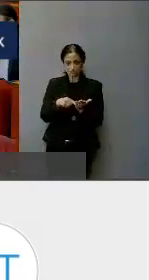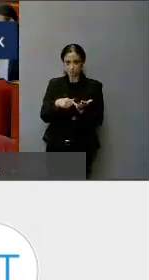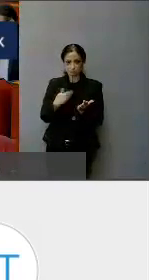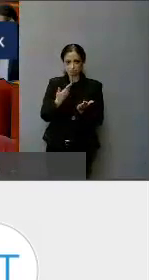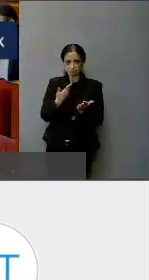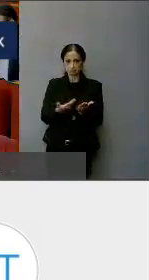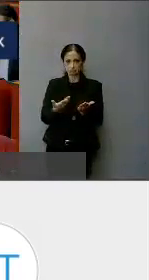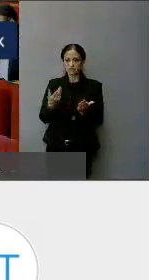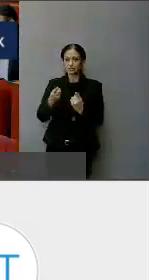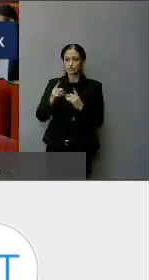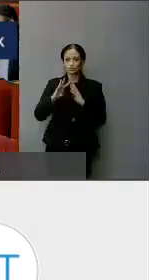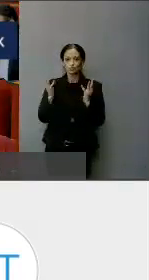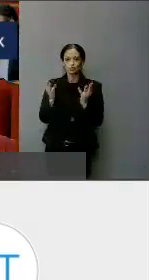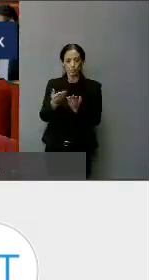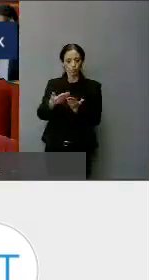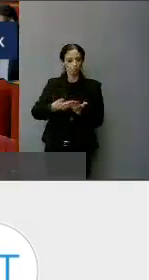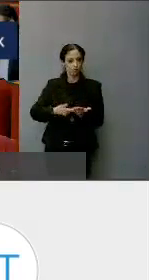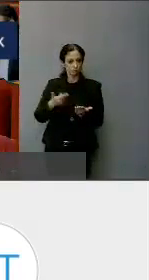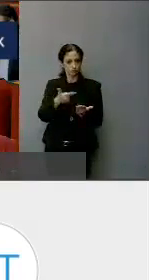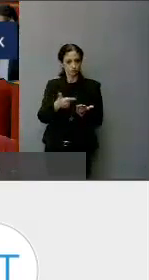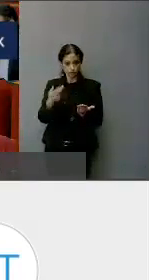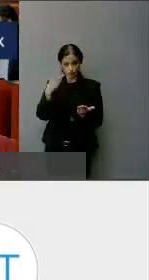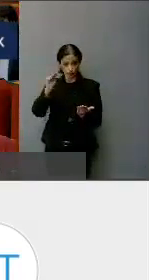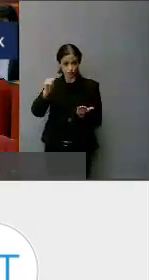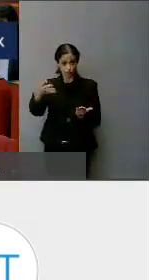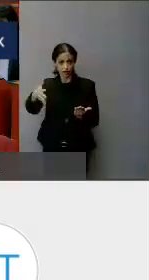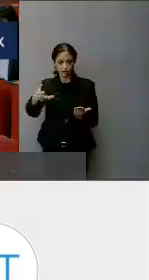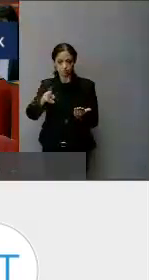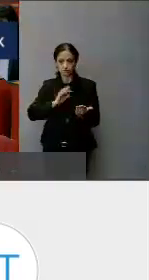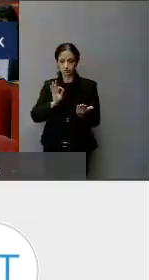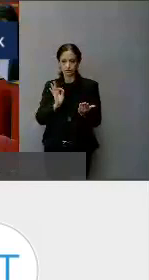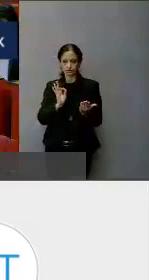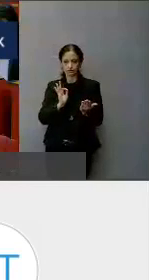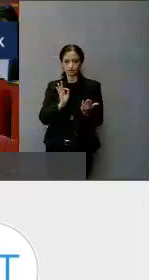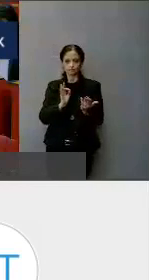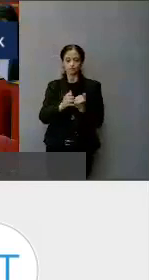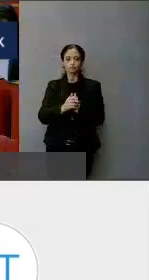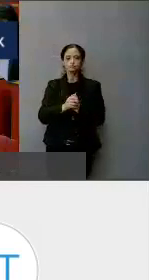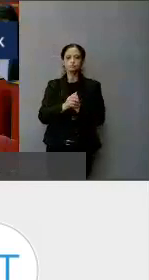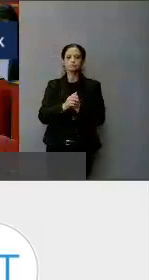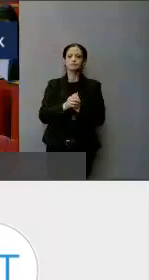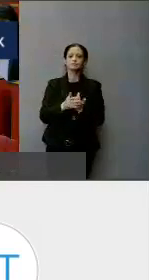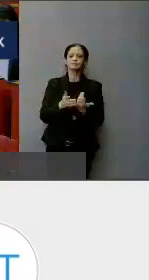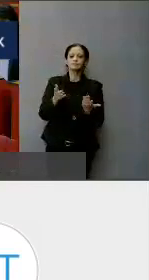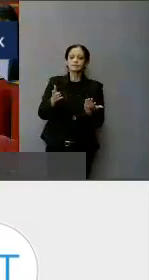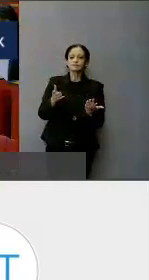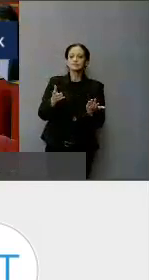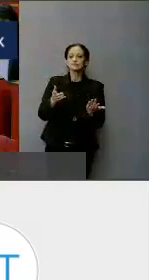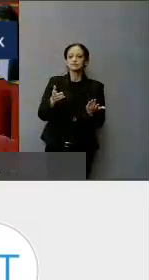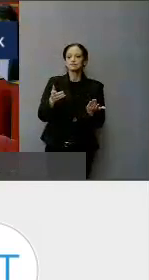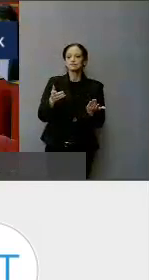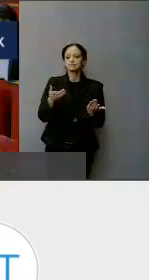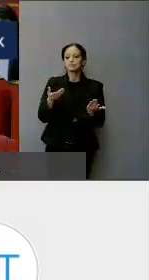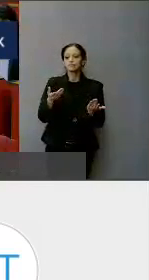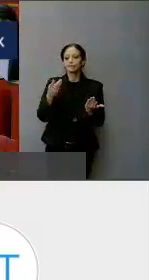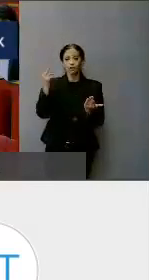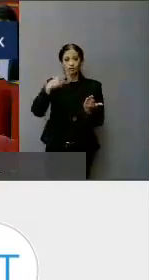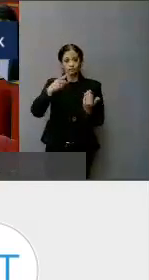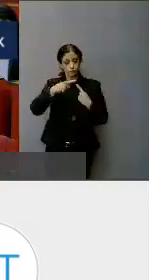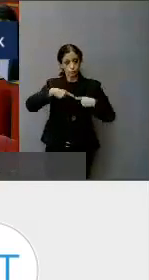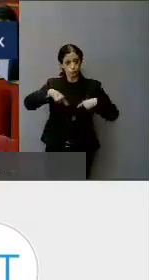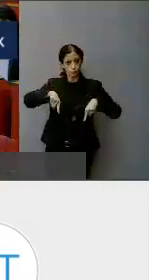la giunta nonostante sia stata una richiesta delle riunioni dello scopo ambientale